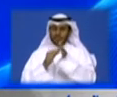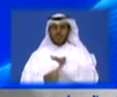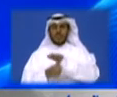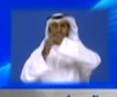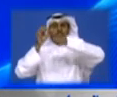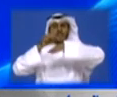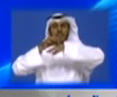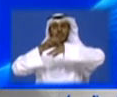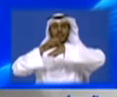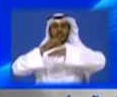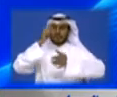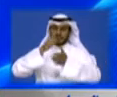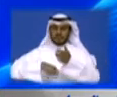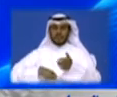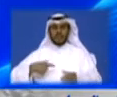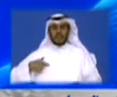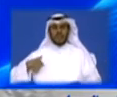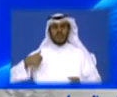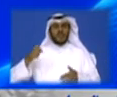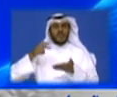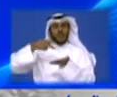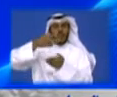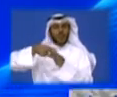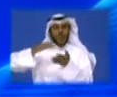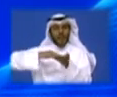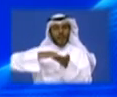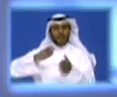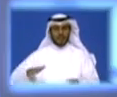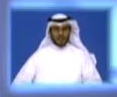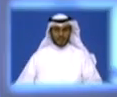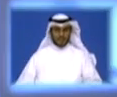للعمل الإنساني وتسمية الكويت مركزا للعمل الإنساني.